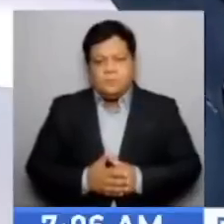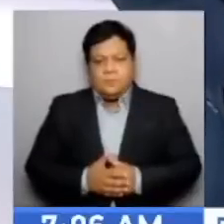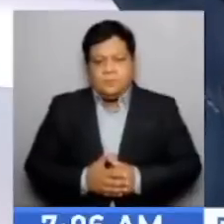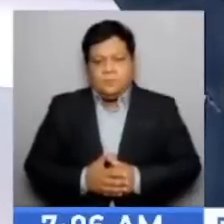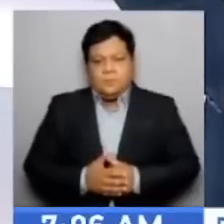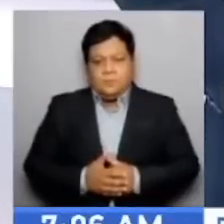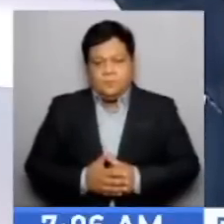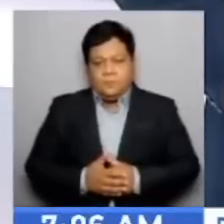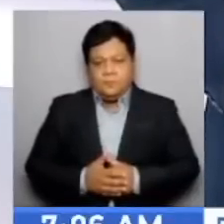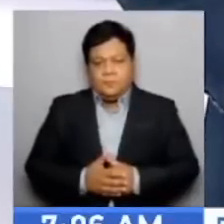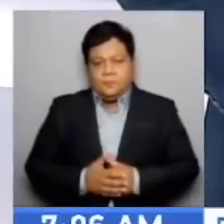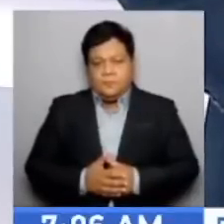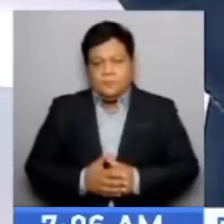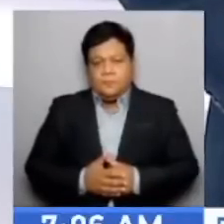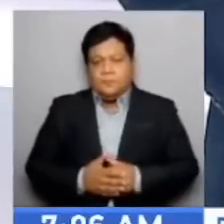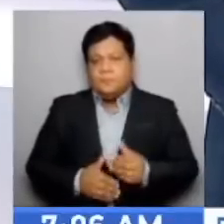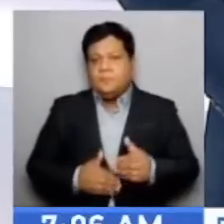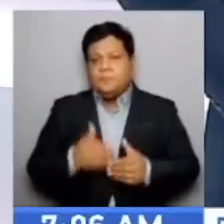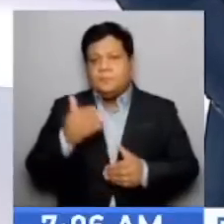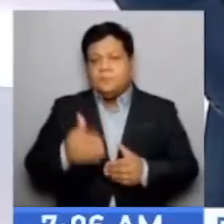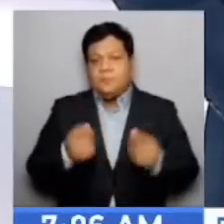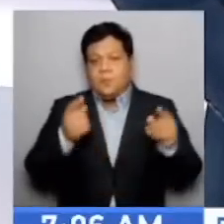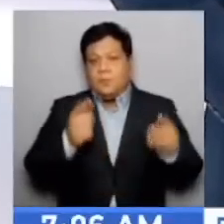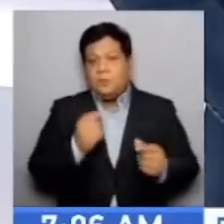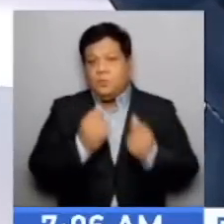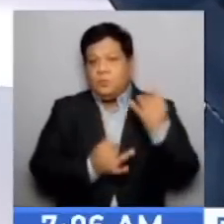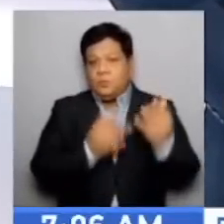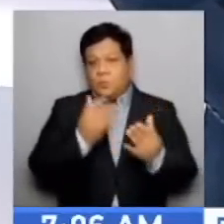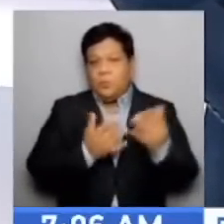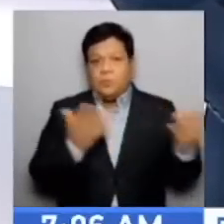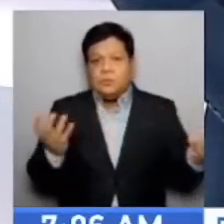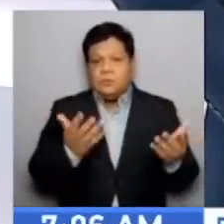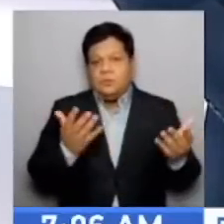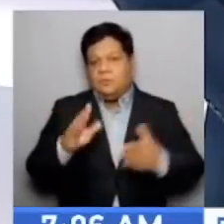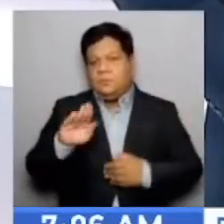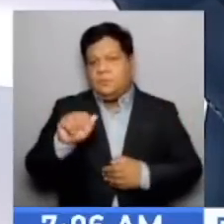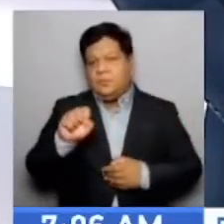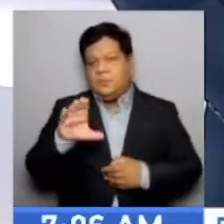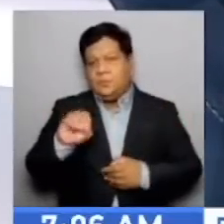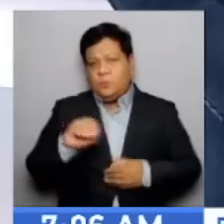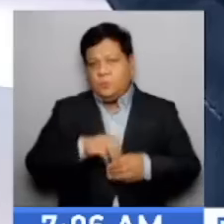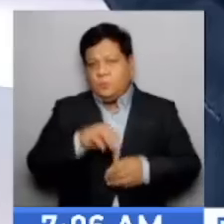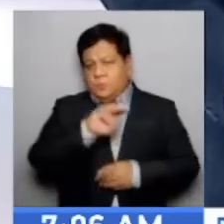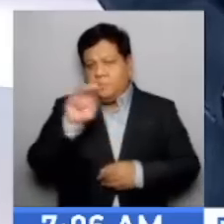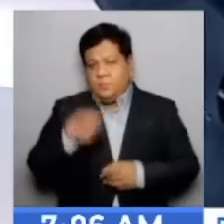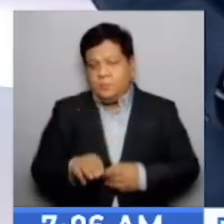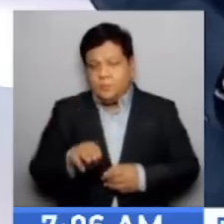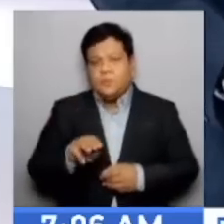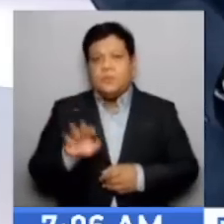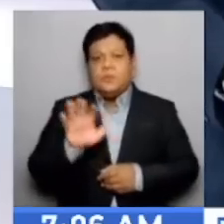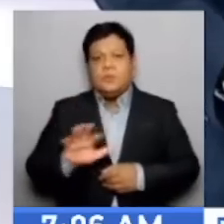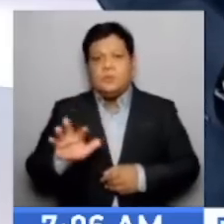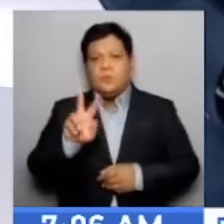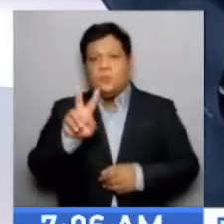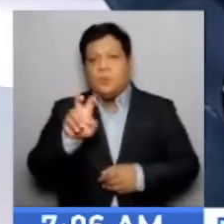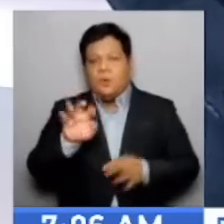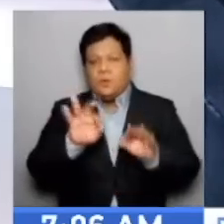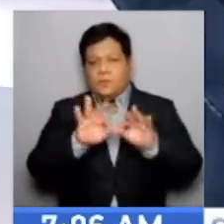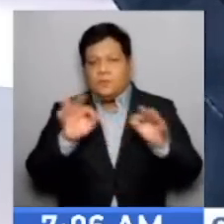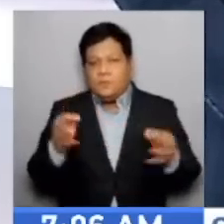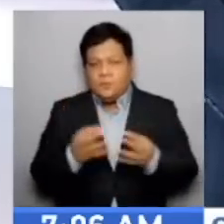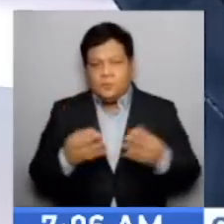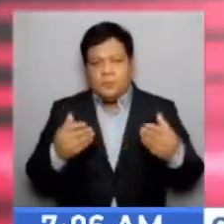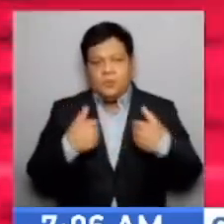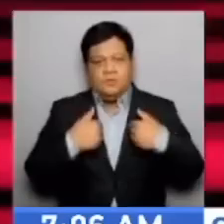Balikan po natin sunog na naganap kagabi sa Baseco Compound sa Maynila kung saan mahigit 200 pamilya ang nawalan ng tirahan. Live mula sa